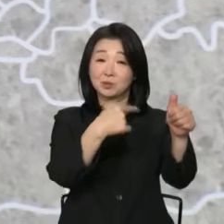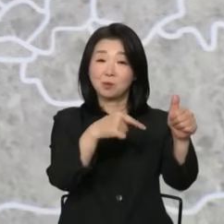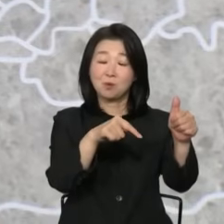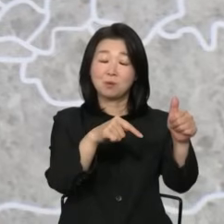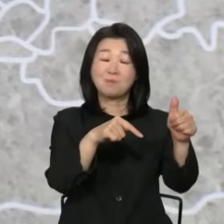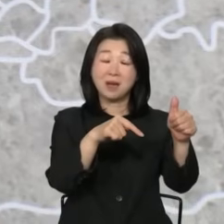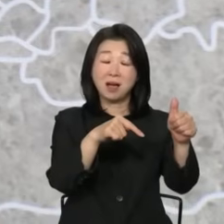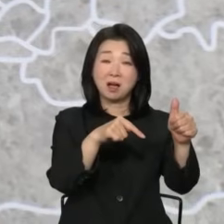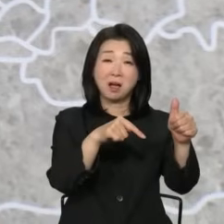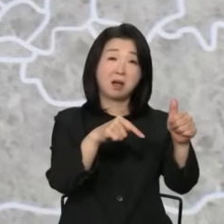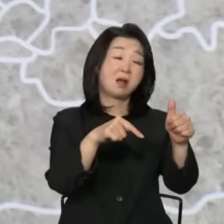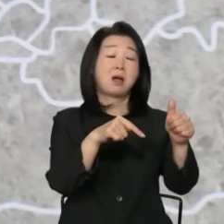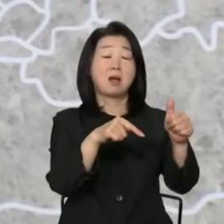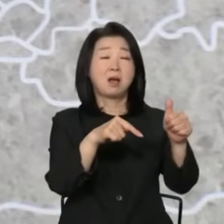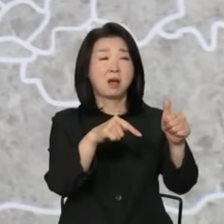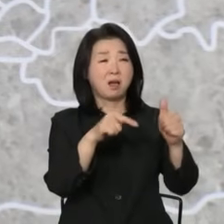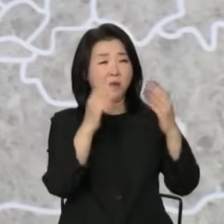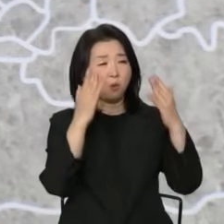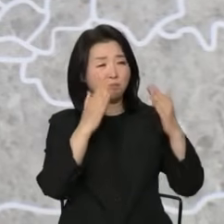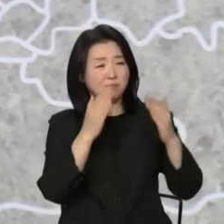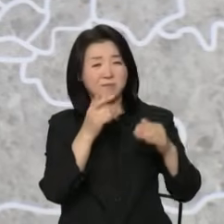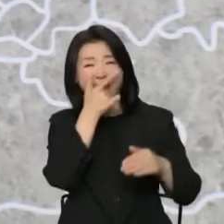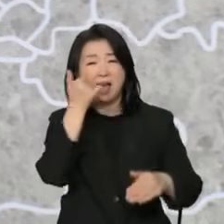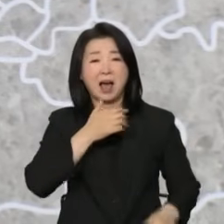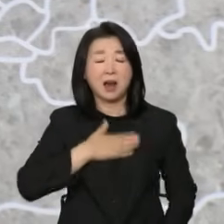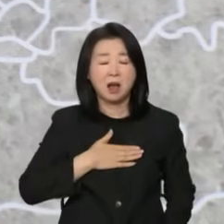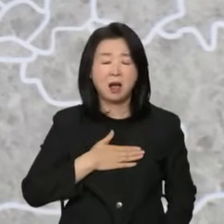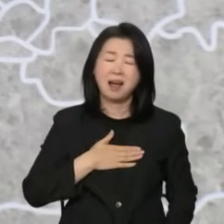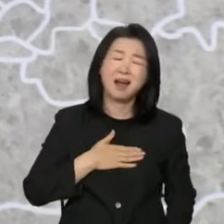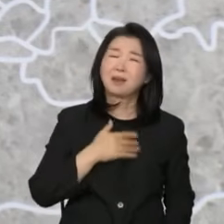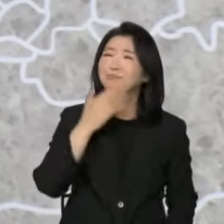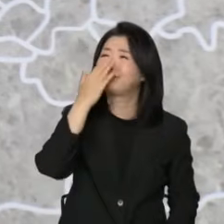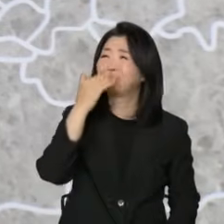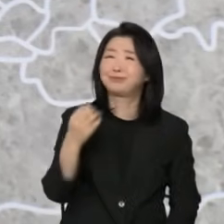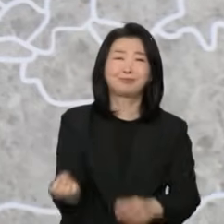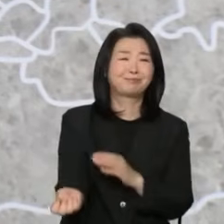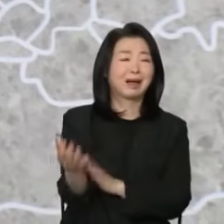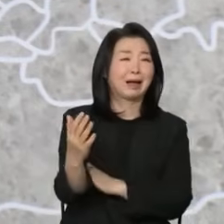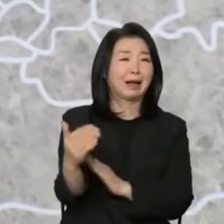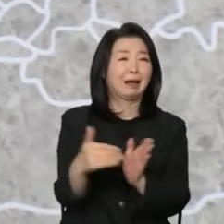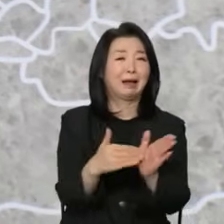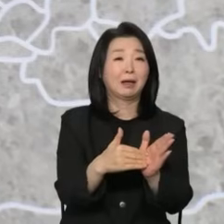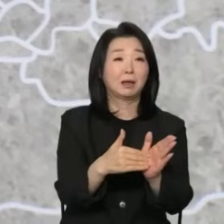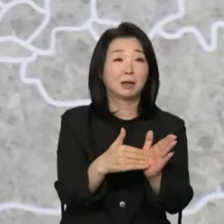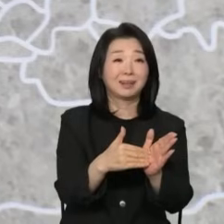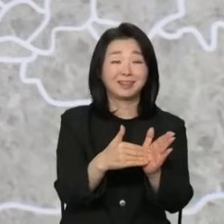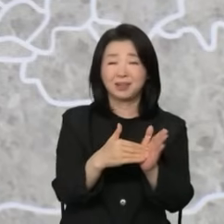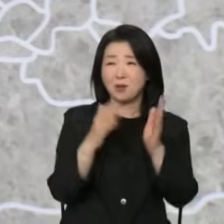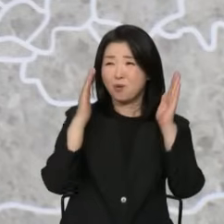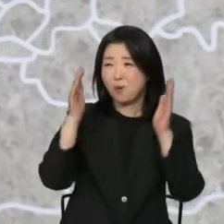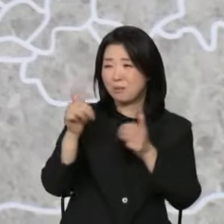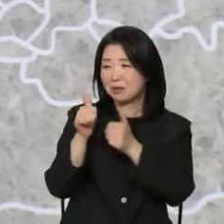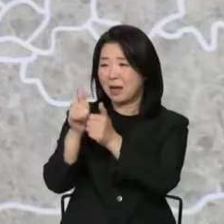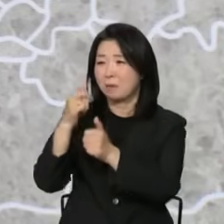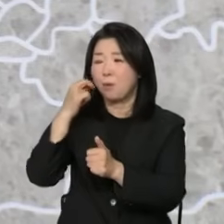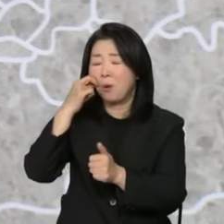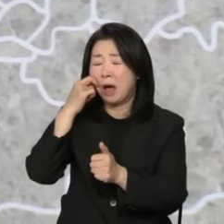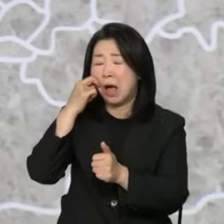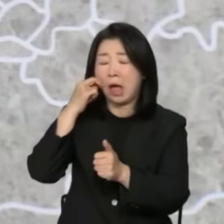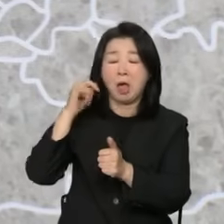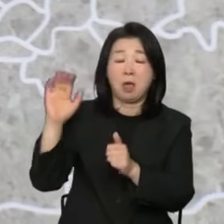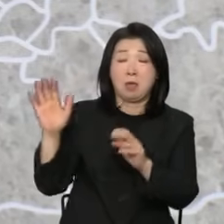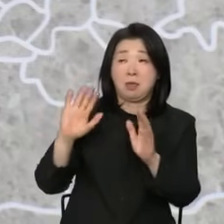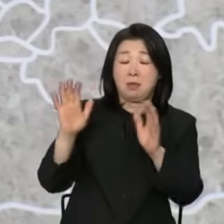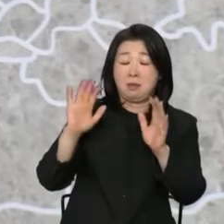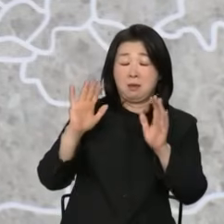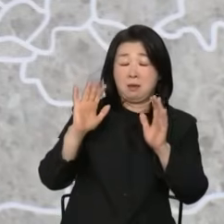넘치는 학생들은 재미가 없고 또 그걸 따라가지 못하는 학생들은 뭐 예를 들면 그 주의를 기울이지 않고 수업에서